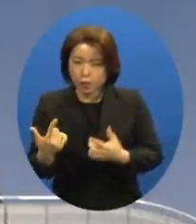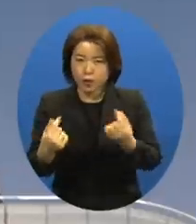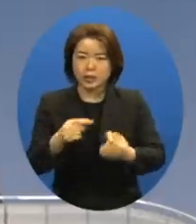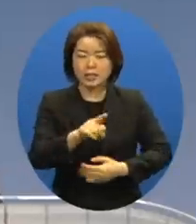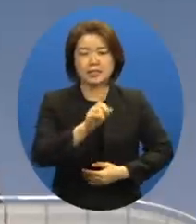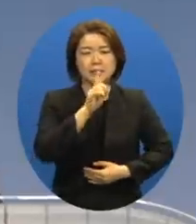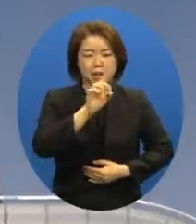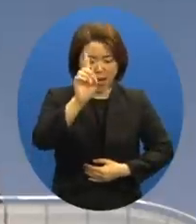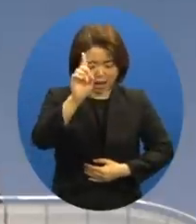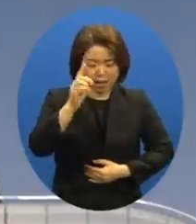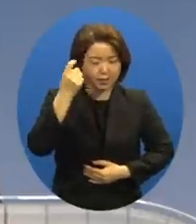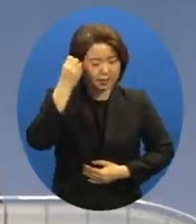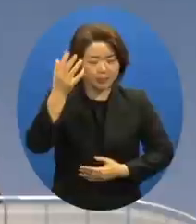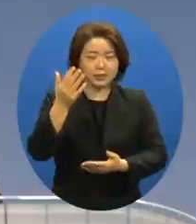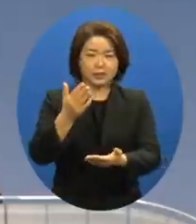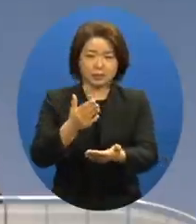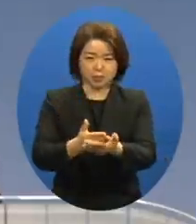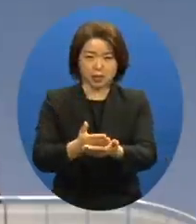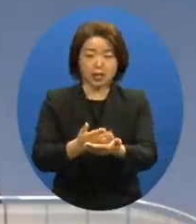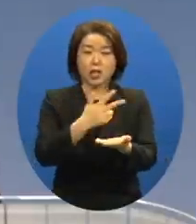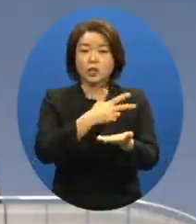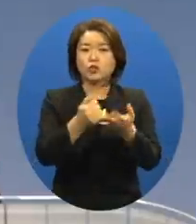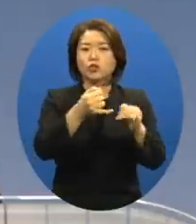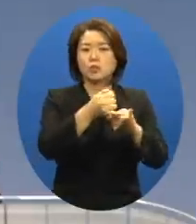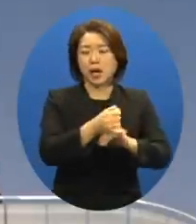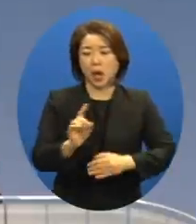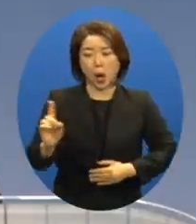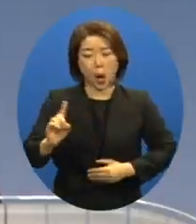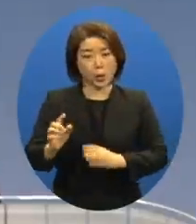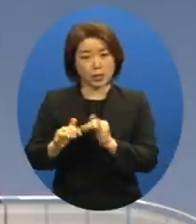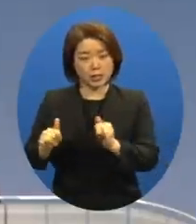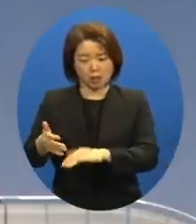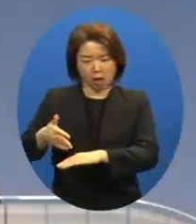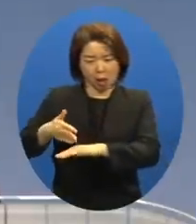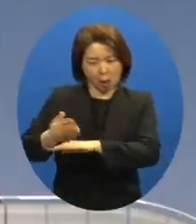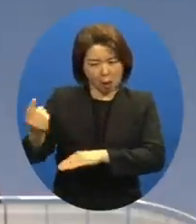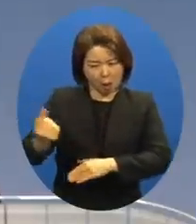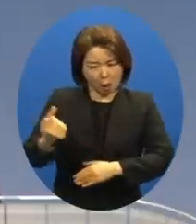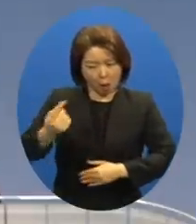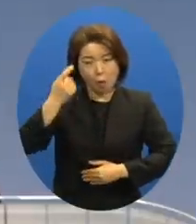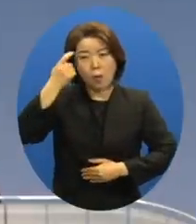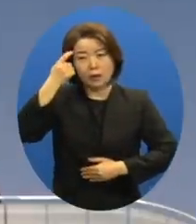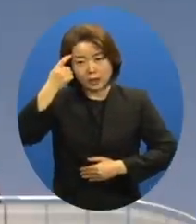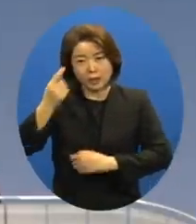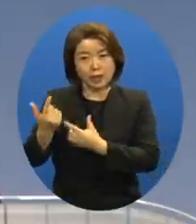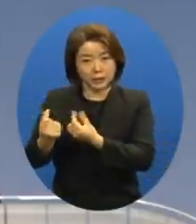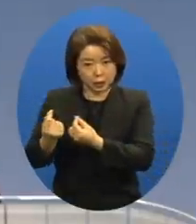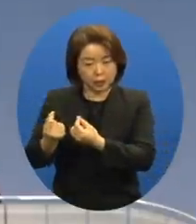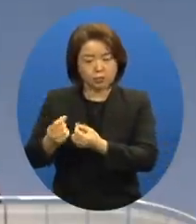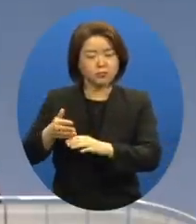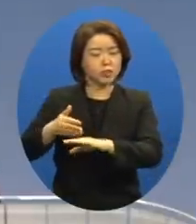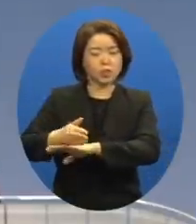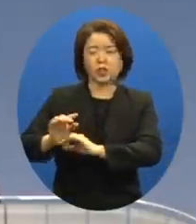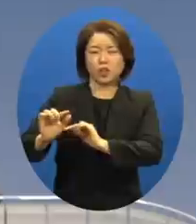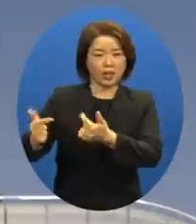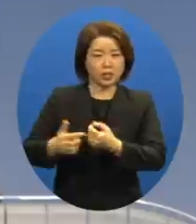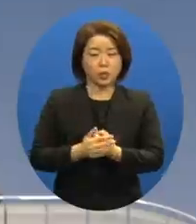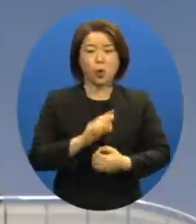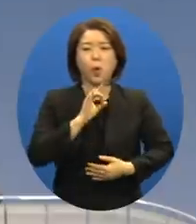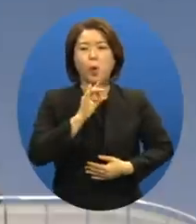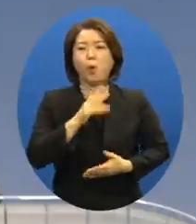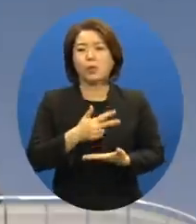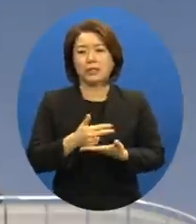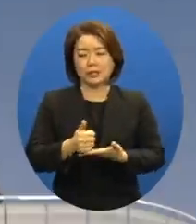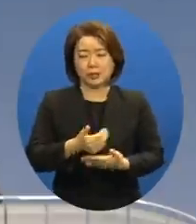잊지 말라 주의 약속은 어떤 이들이 더디다고 생각하는 것같이 더딘 것이 아니라 오직 주께서는 너희를